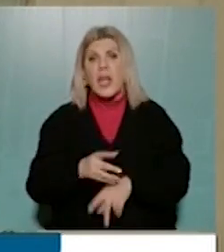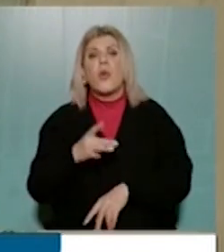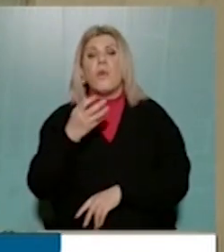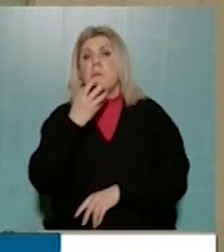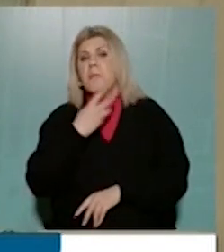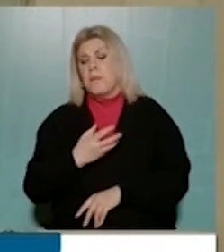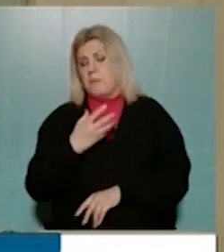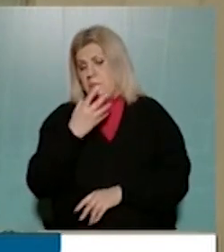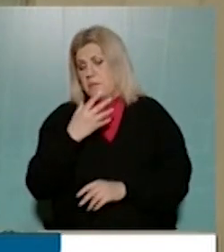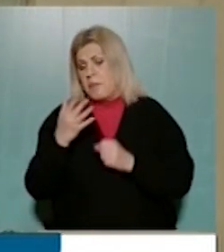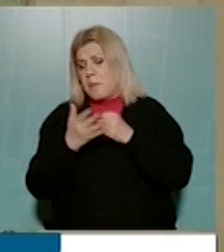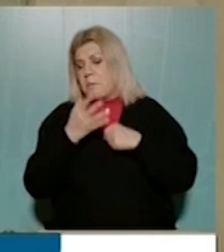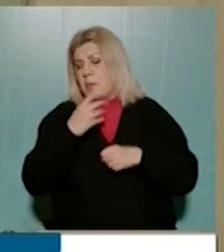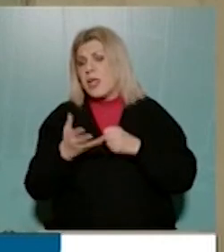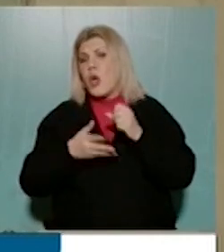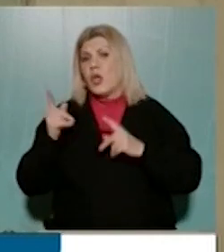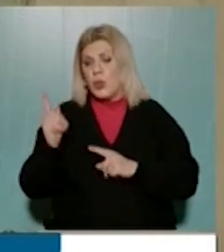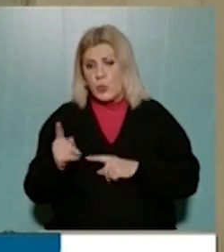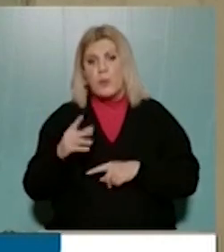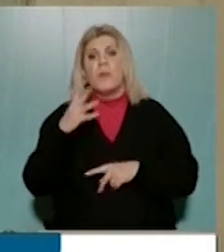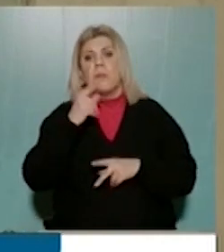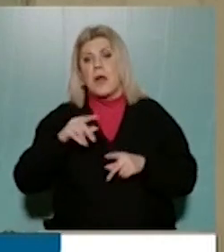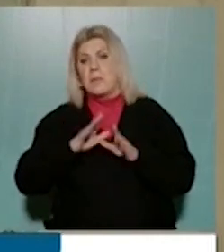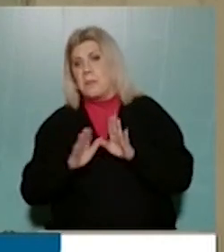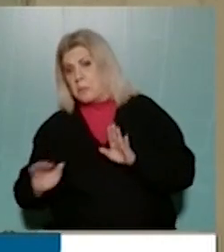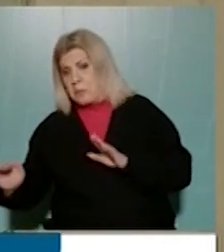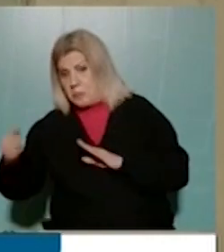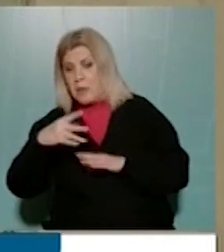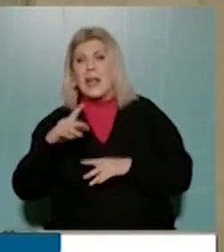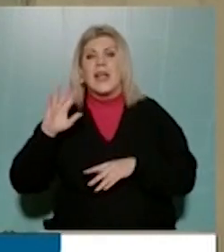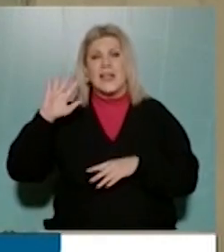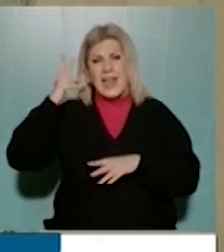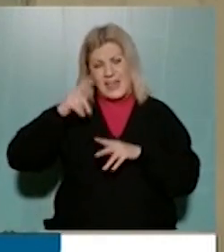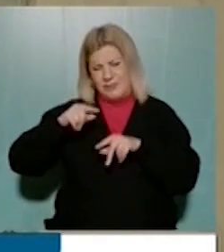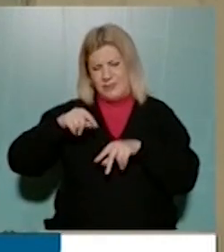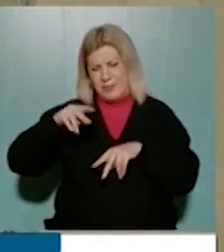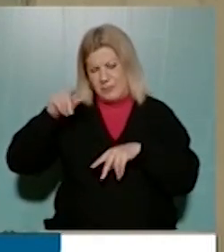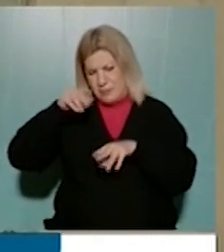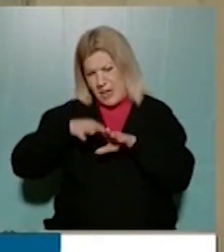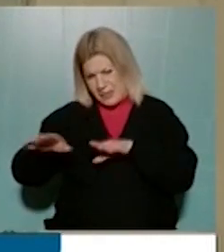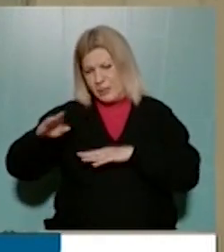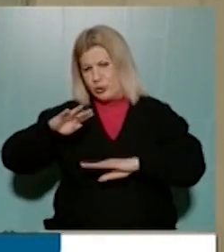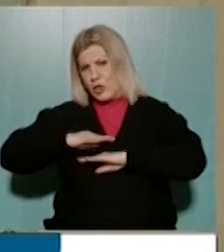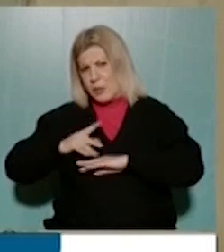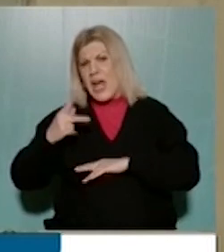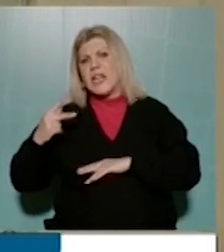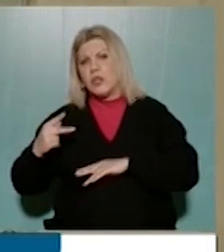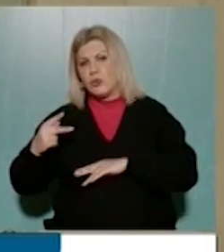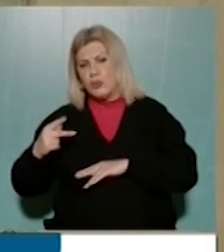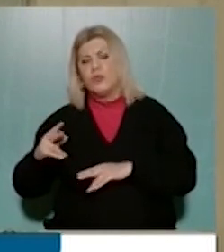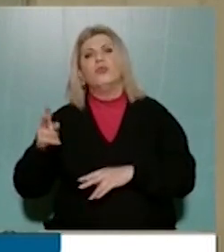ακούσαμε και ακούμε συνεχώς για ένα παράδρομο μέσα από το καρατάσου για το παπαγεωργίου σωστά σωστά πρέπει να γίνει